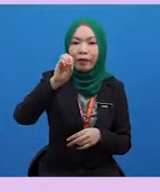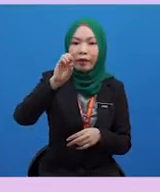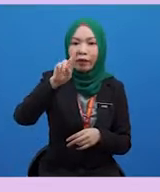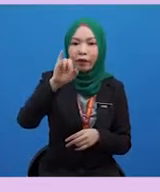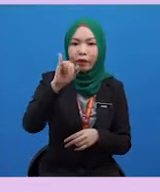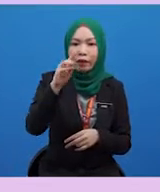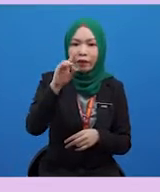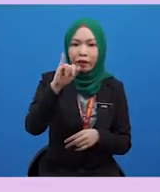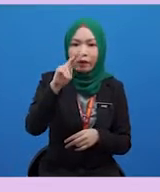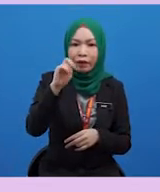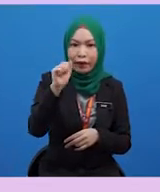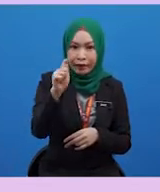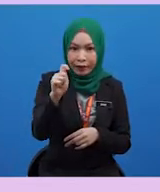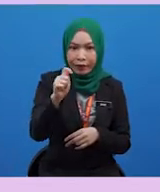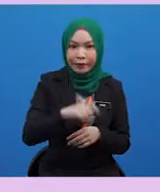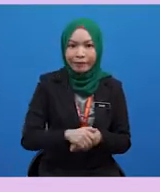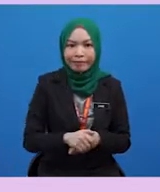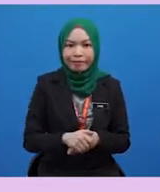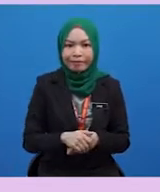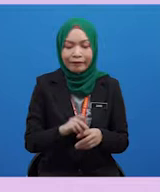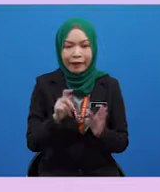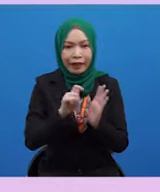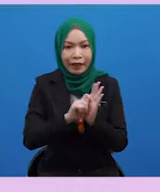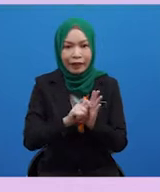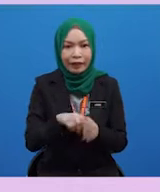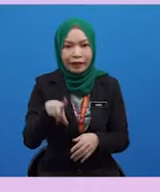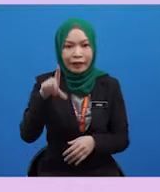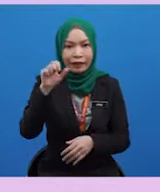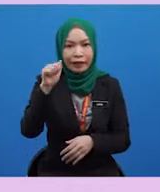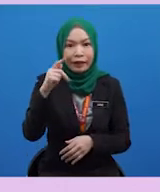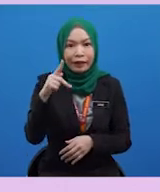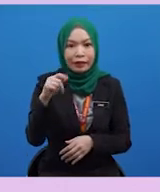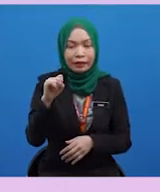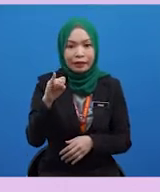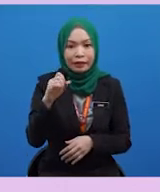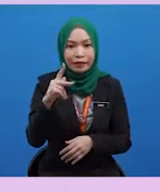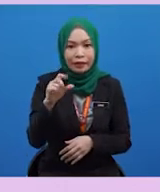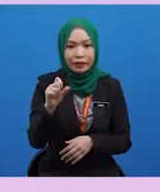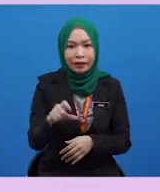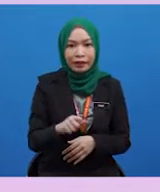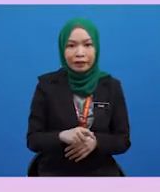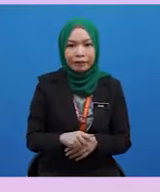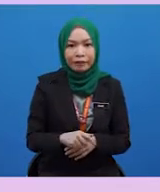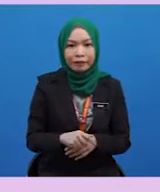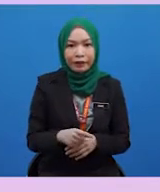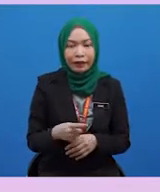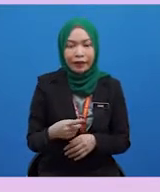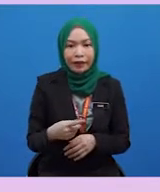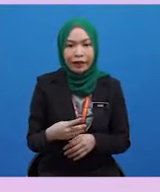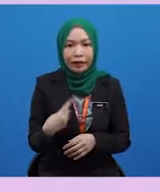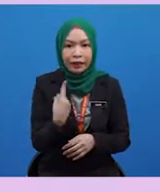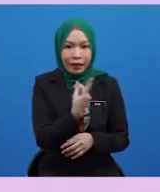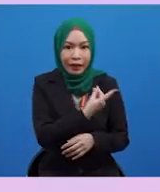Keempat, penanda leksikal berkolokasi. Contoh wacana, kami ke kedai